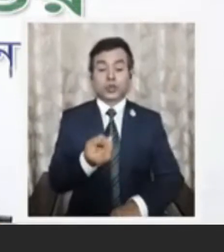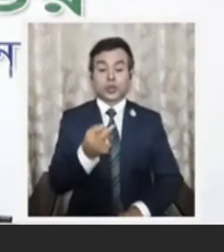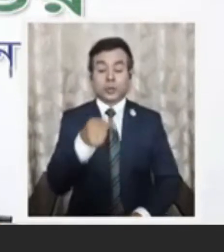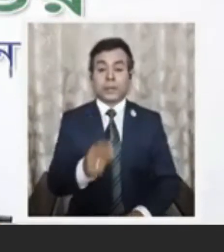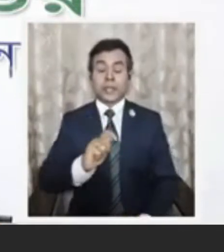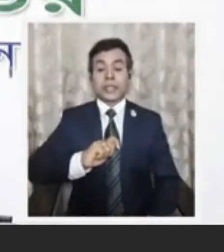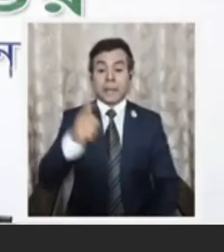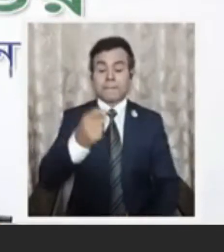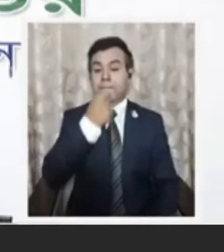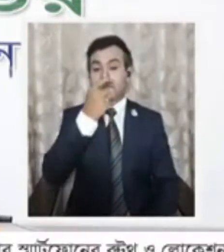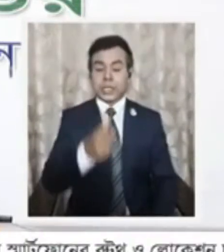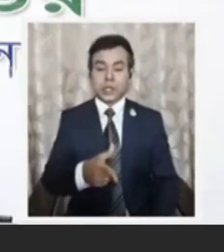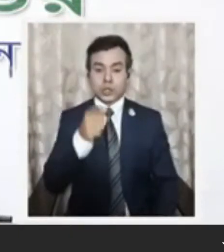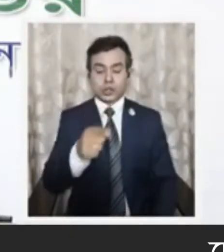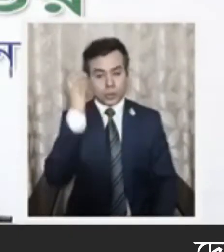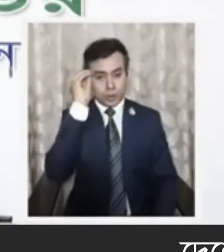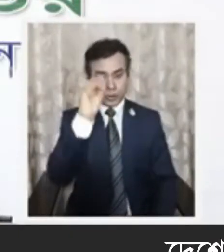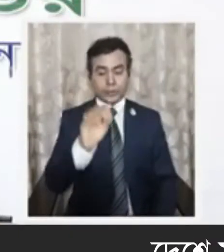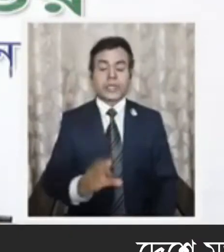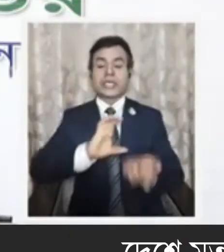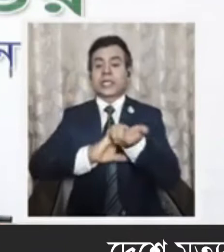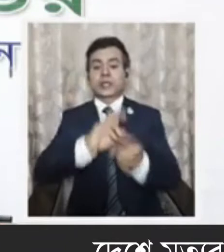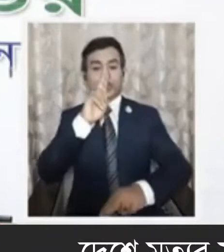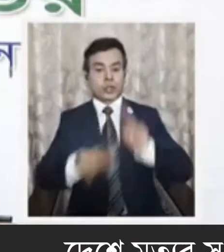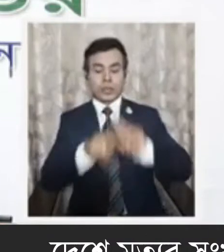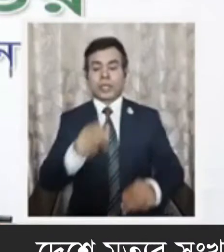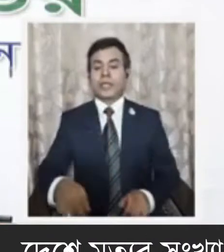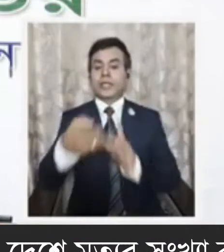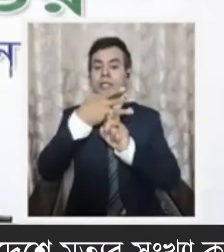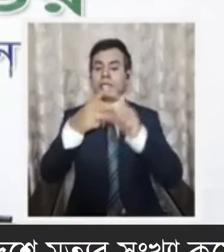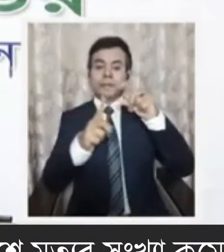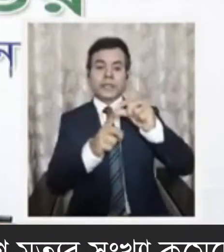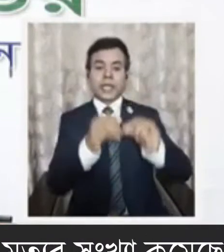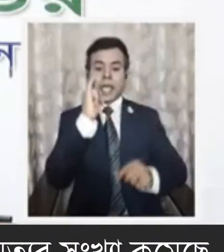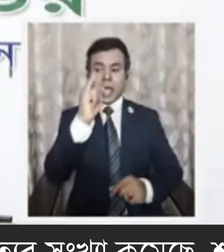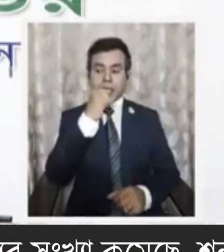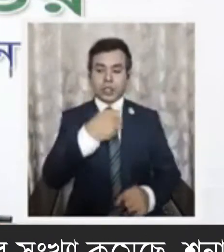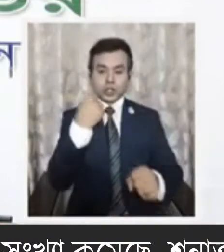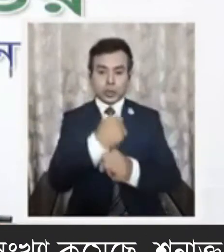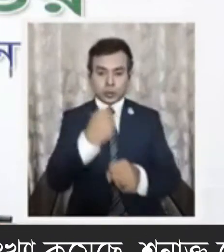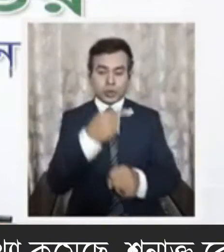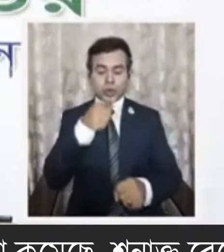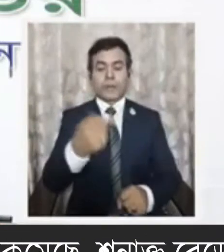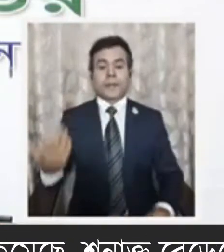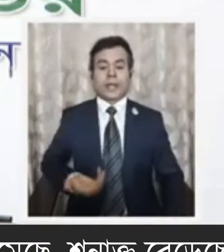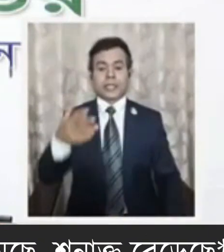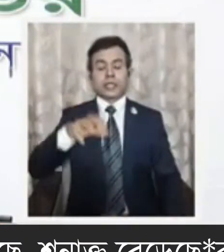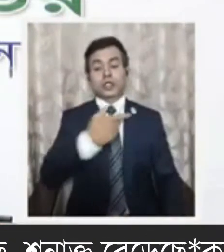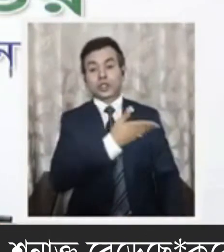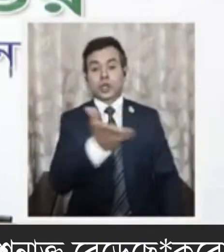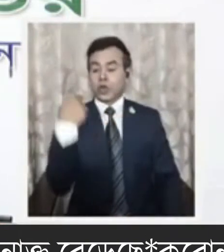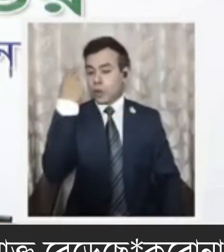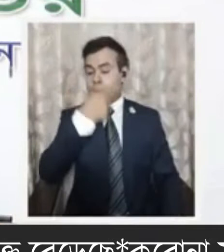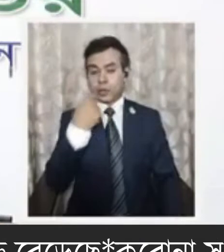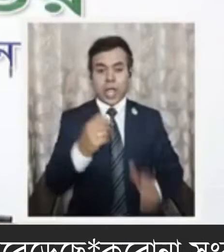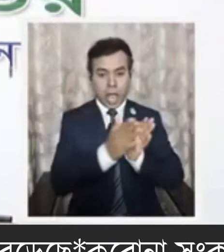এর আগে মঙ্গলবারের ব্রিফিংয়ে জানানো হয়েছিল 24 ঘন্টায় মারা গিয়েছিলেন 43 জন, শনাক্ত হয়েছিলেন 3,412 জন।